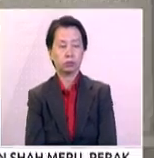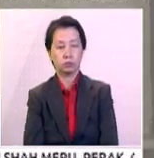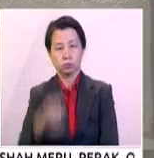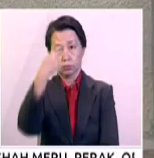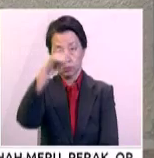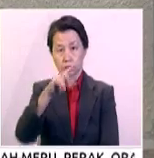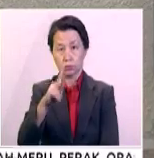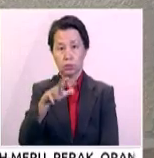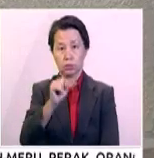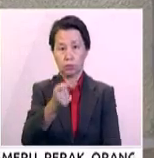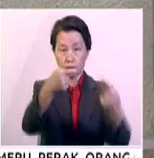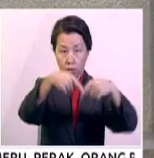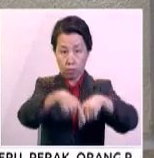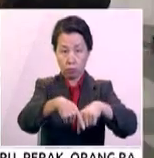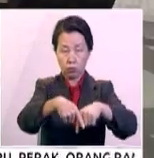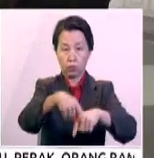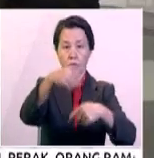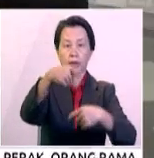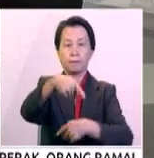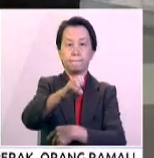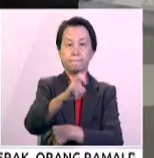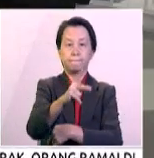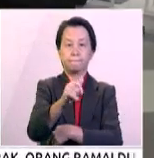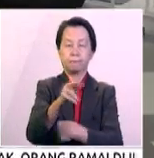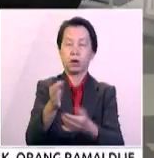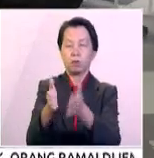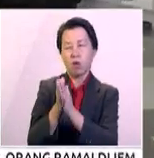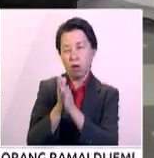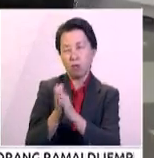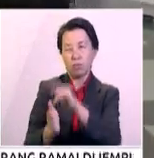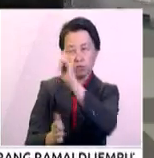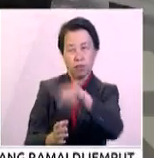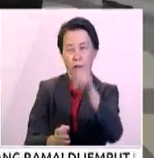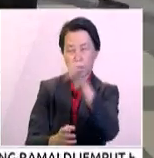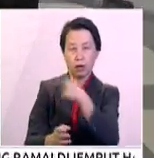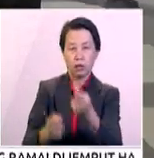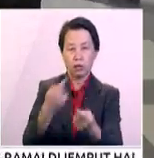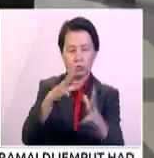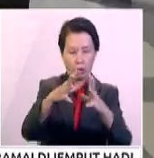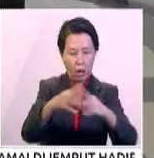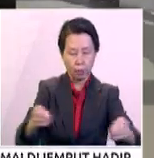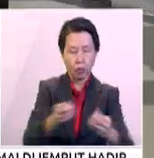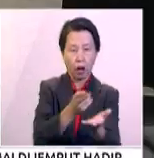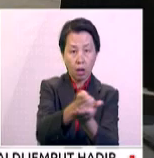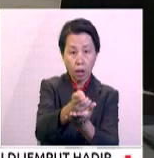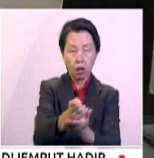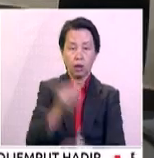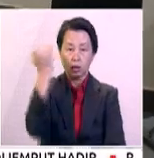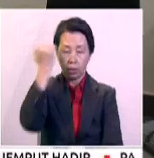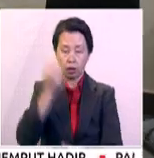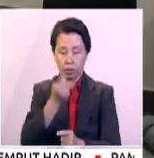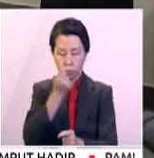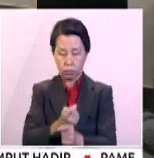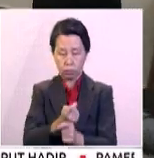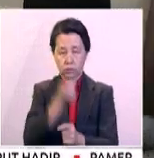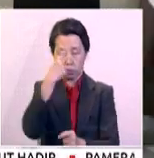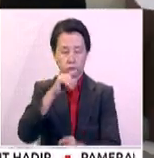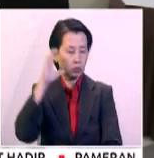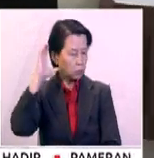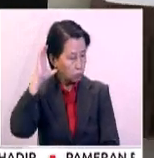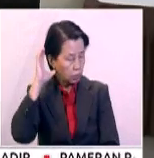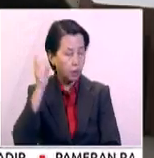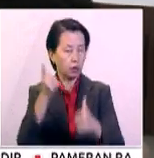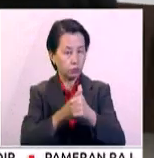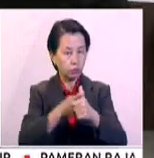bagi kes umno bahagian pekan yang memohon Untuk membatalkan notis usul lucut hak itu Mahkamah menetapkan untuk mendengar